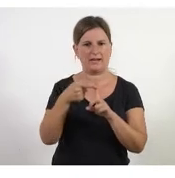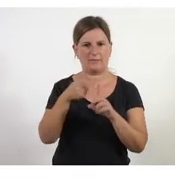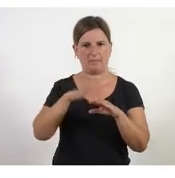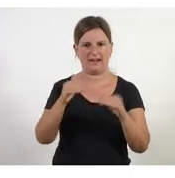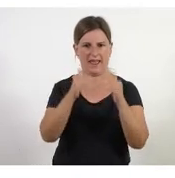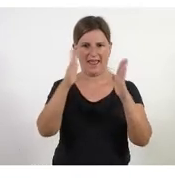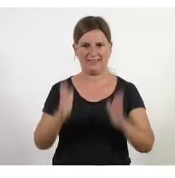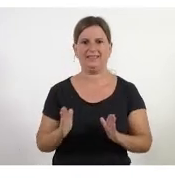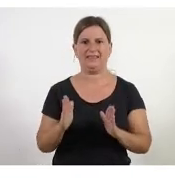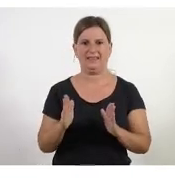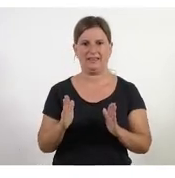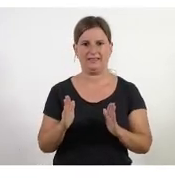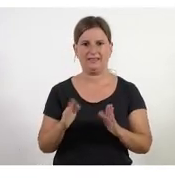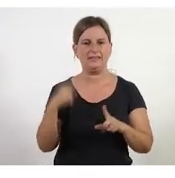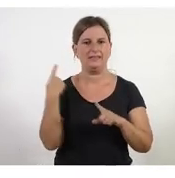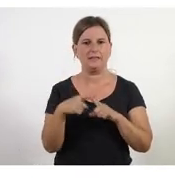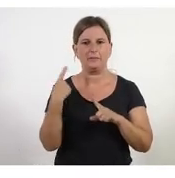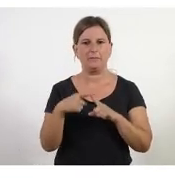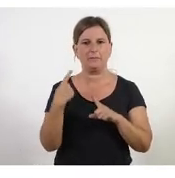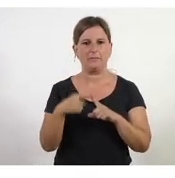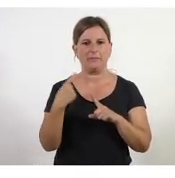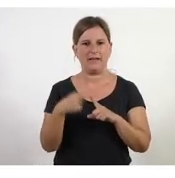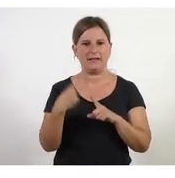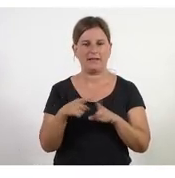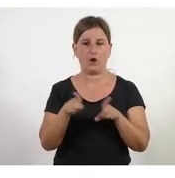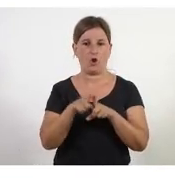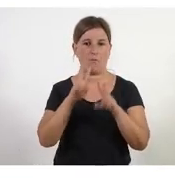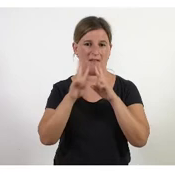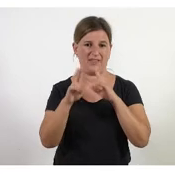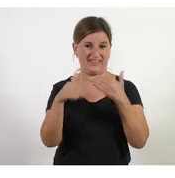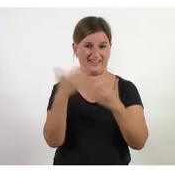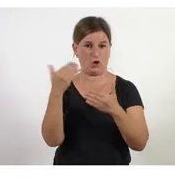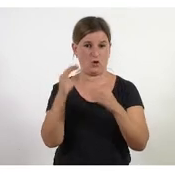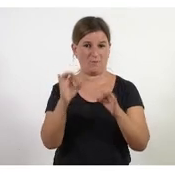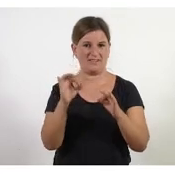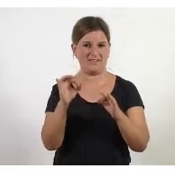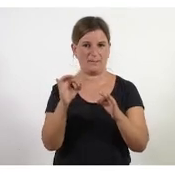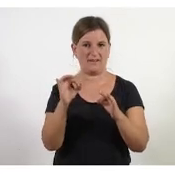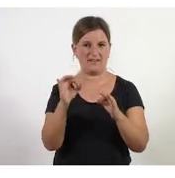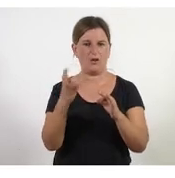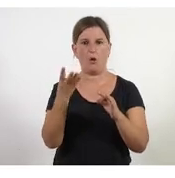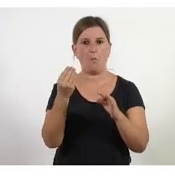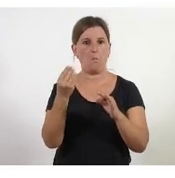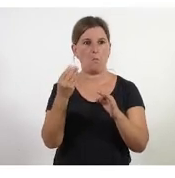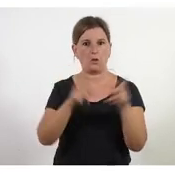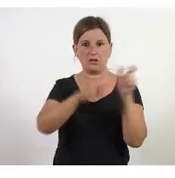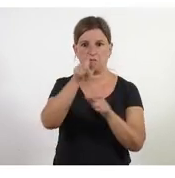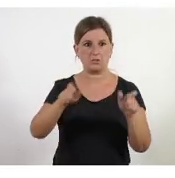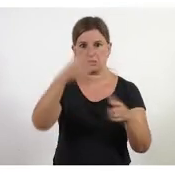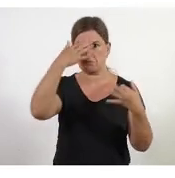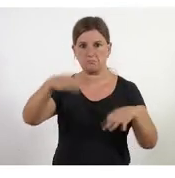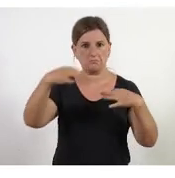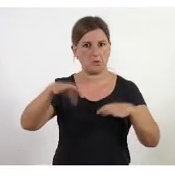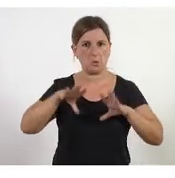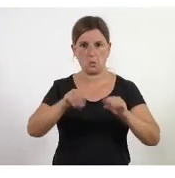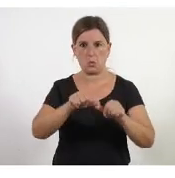l'entitat, perquè és el punt que comentava al principi, que no és evident i moltes persones no les hem fet